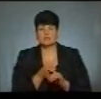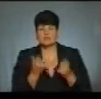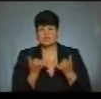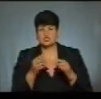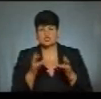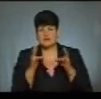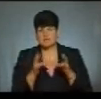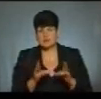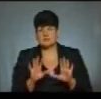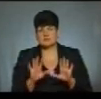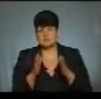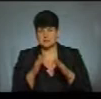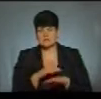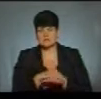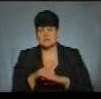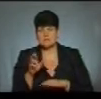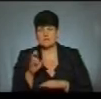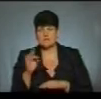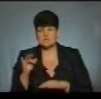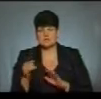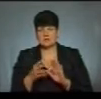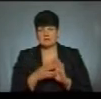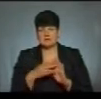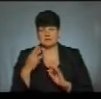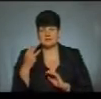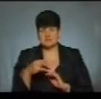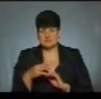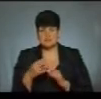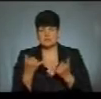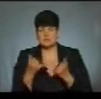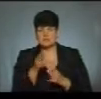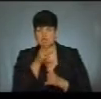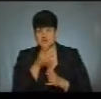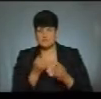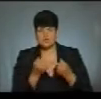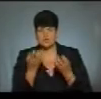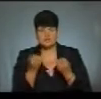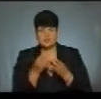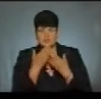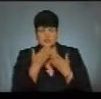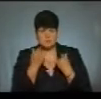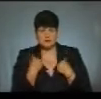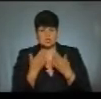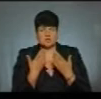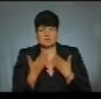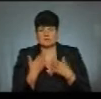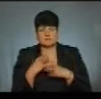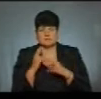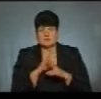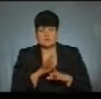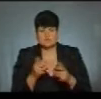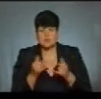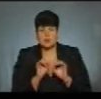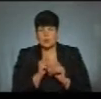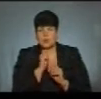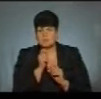аварії, яка трапилася по вулиці Бережанській о 9:30. На теперішній час водія ще немає, ще з ними спілкувалися. Я коментарів зараз поки